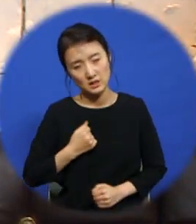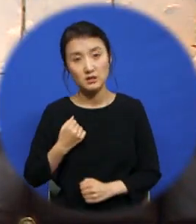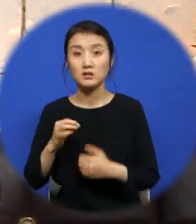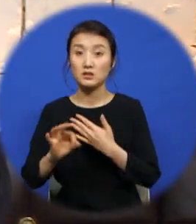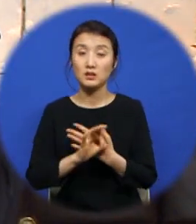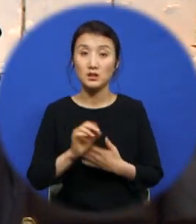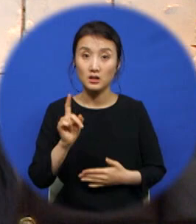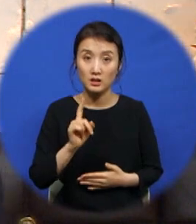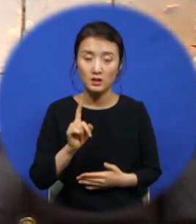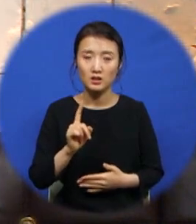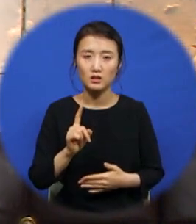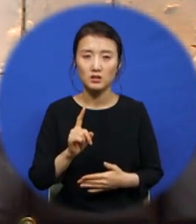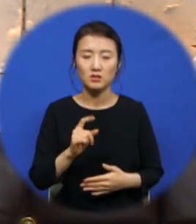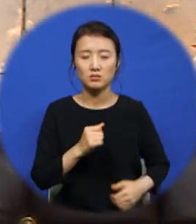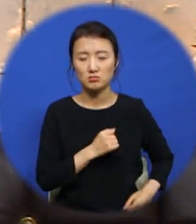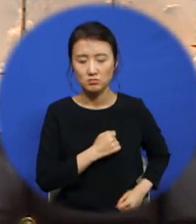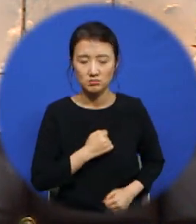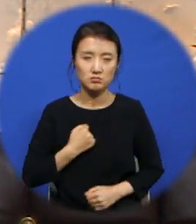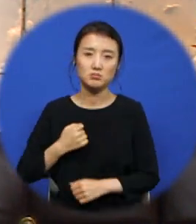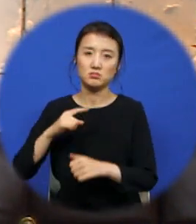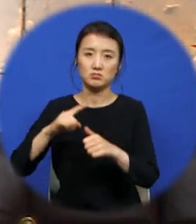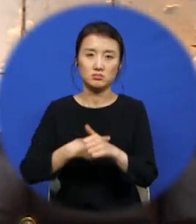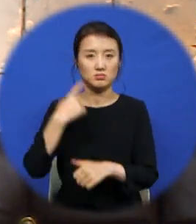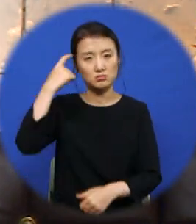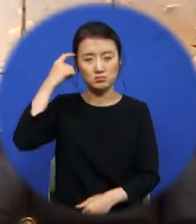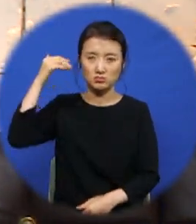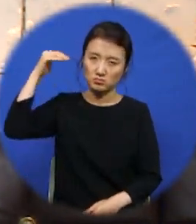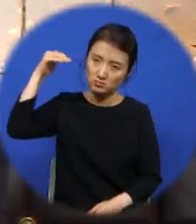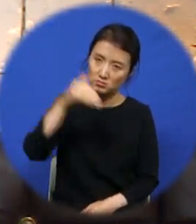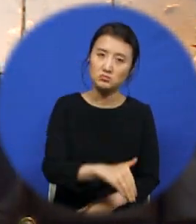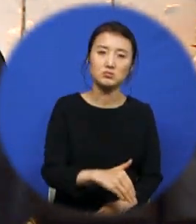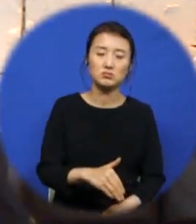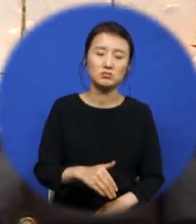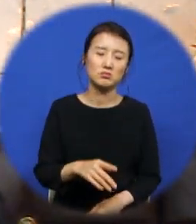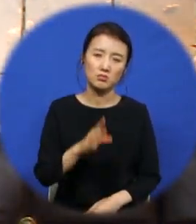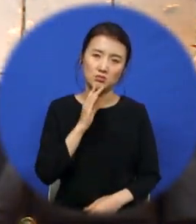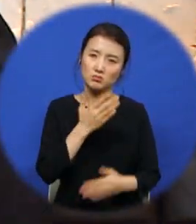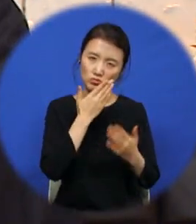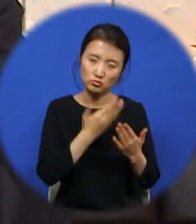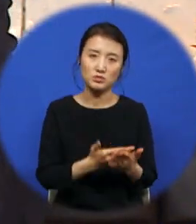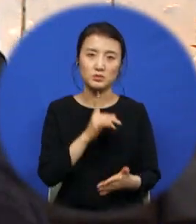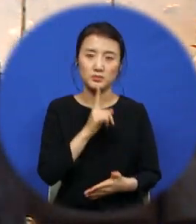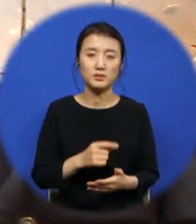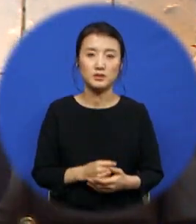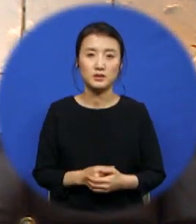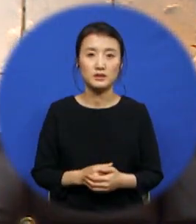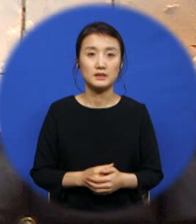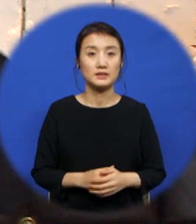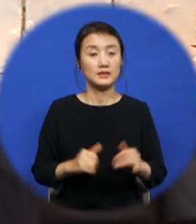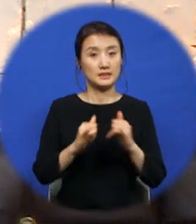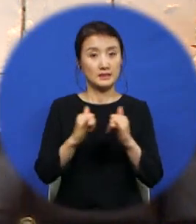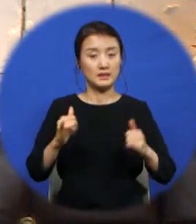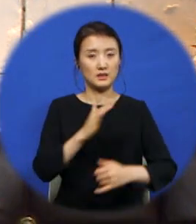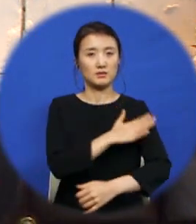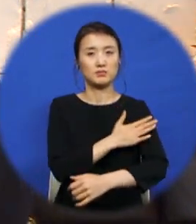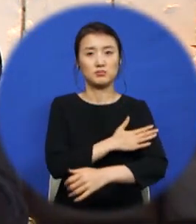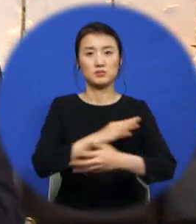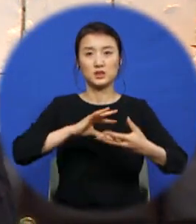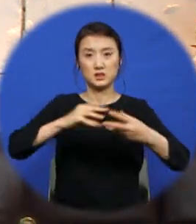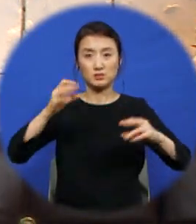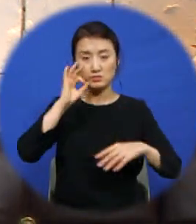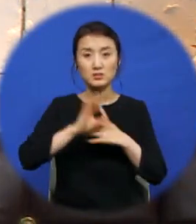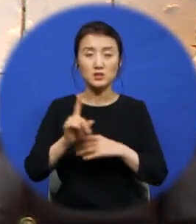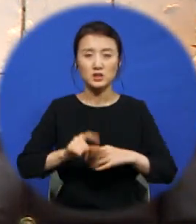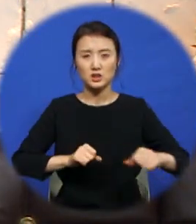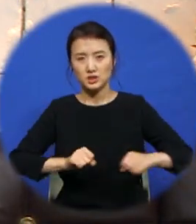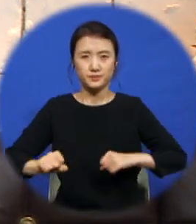때문에 그냥 사람이 내려 않는다는걸 장악하게 감방 같아 사람 은 근하게 자꾸 움직이는 건 6 또 뭡니까 자꾸 움직여야 됐죠